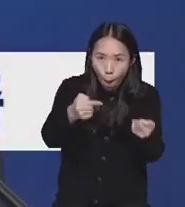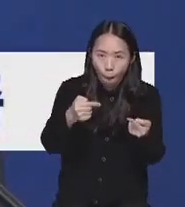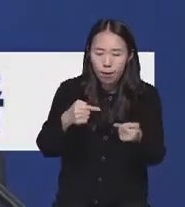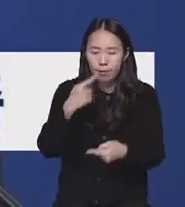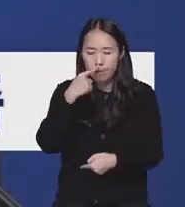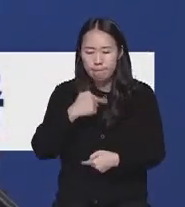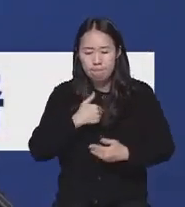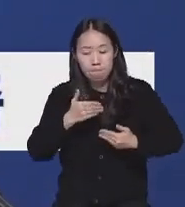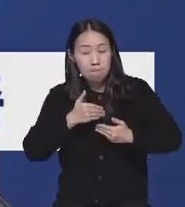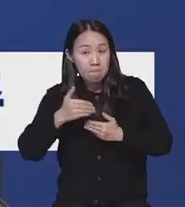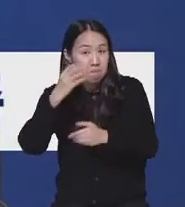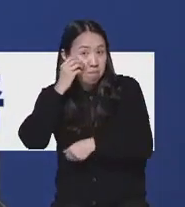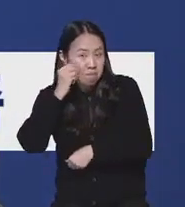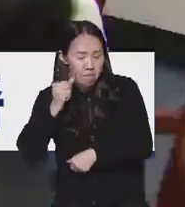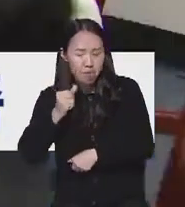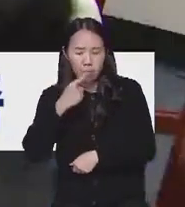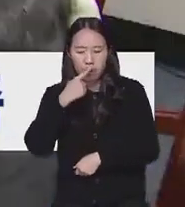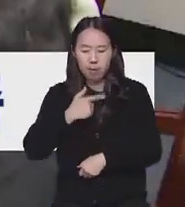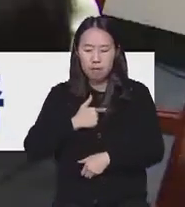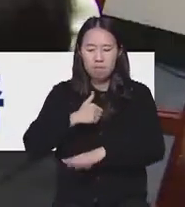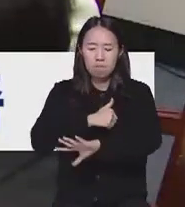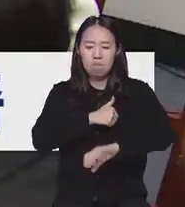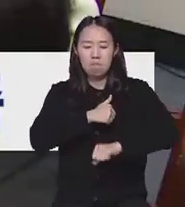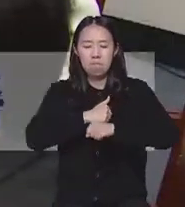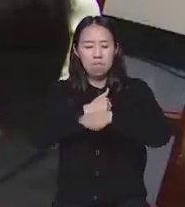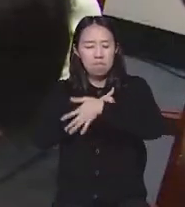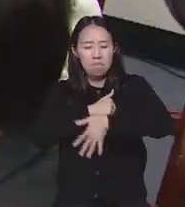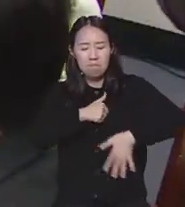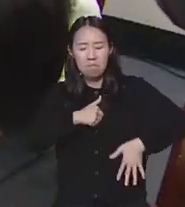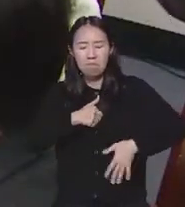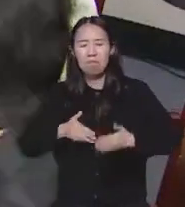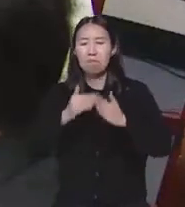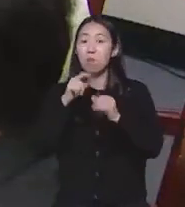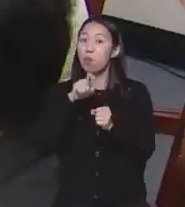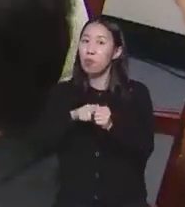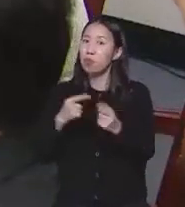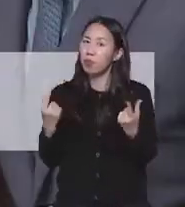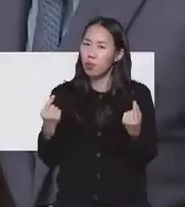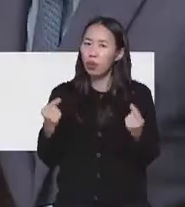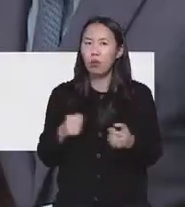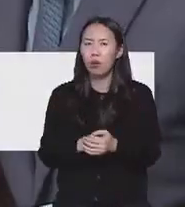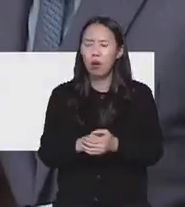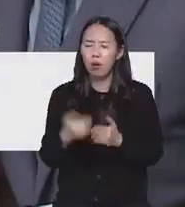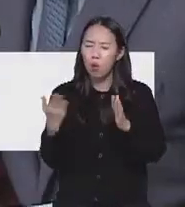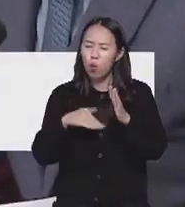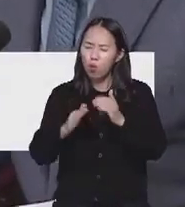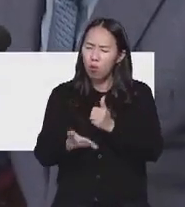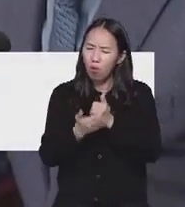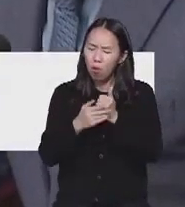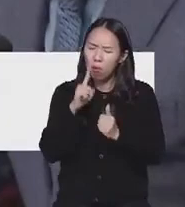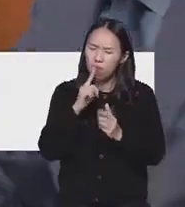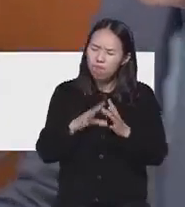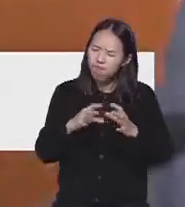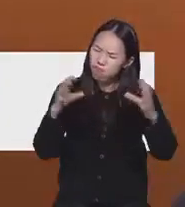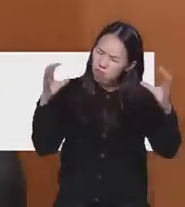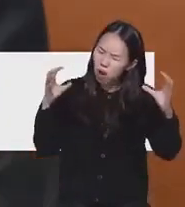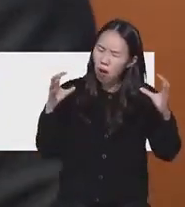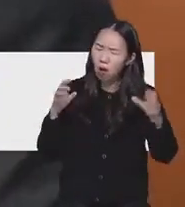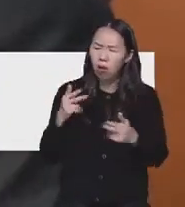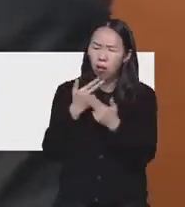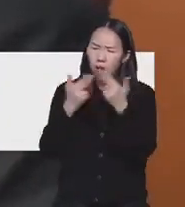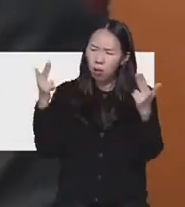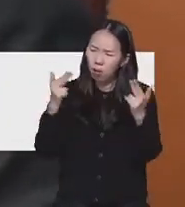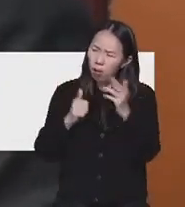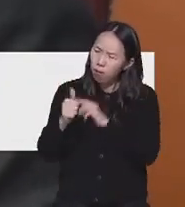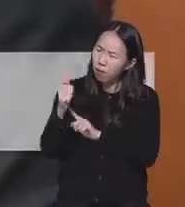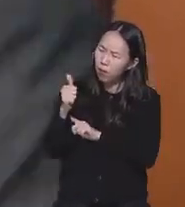걸림돌이 없도록 친위 체제를 구축하려 한다는 겁니다. 그러나 공천 잡음 속에 오히려 이 대표의 리더십은 다시